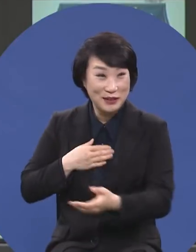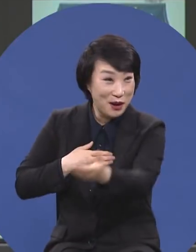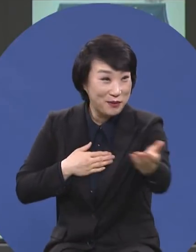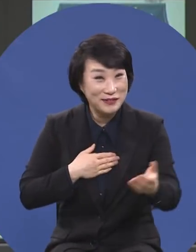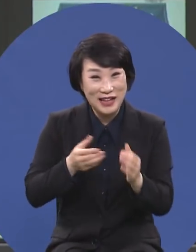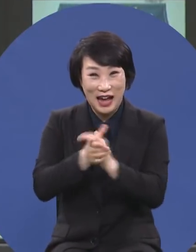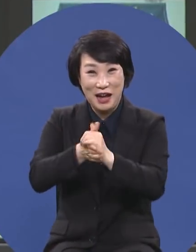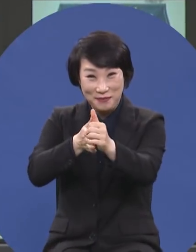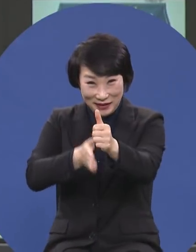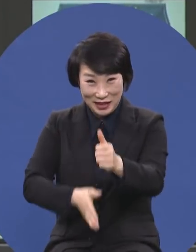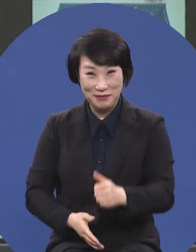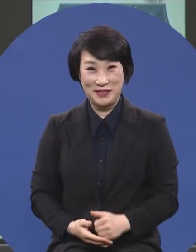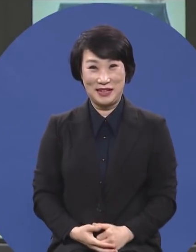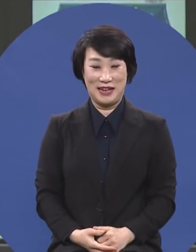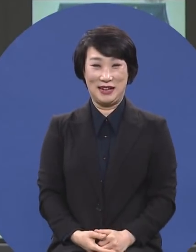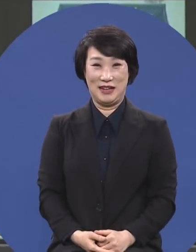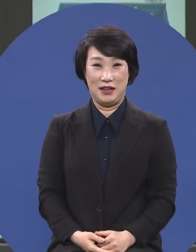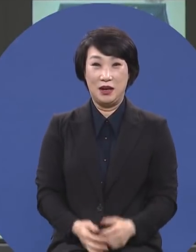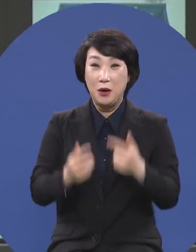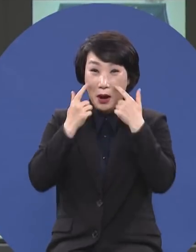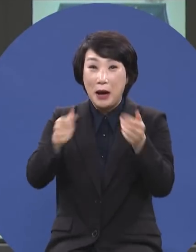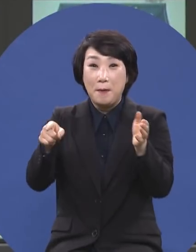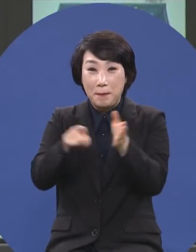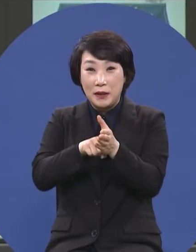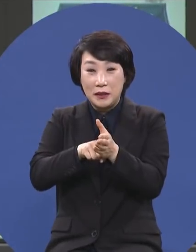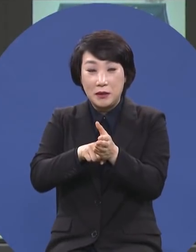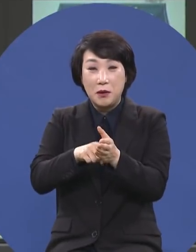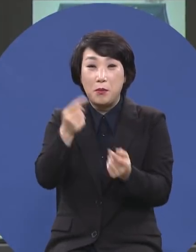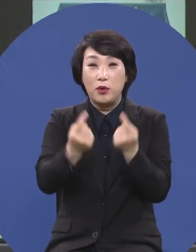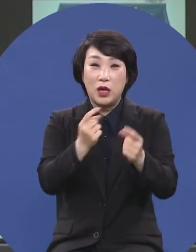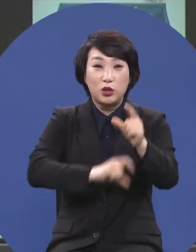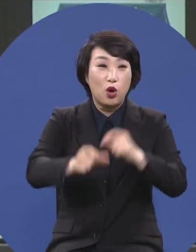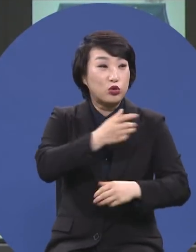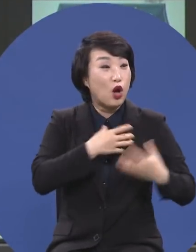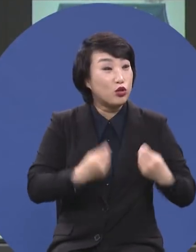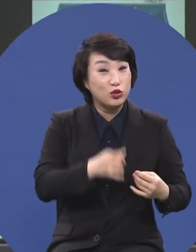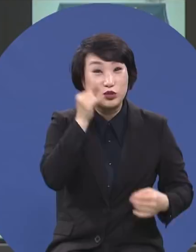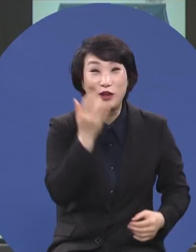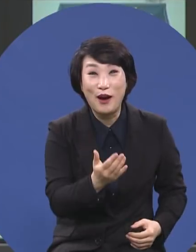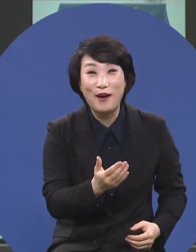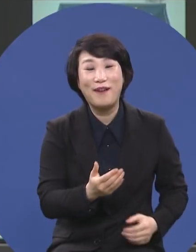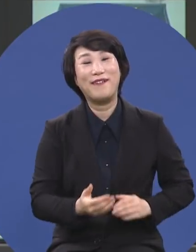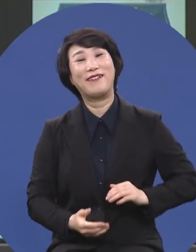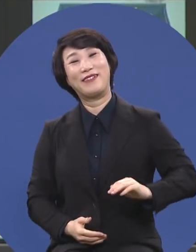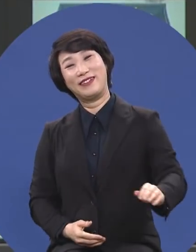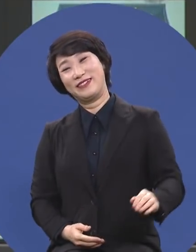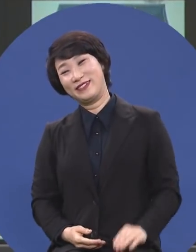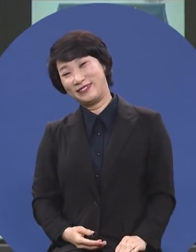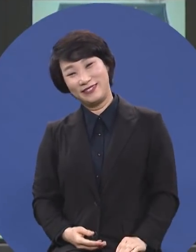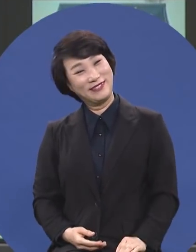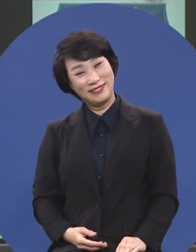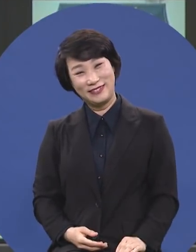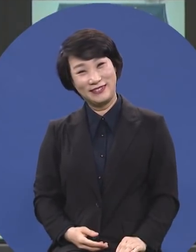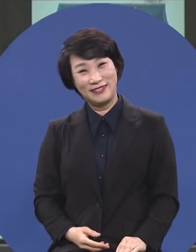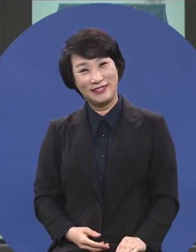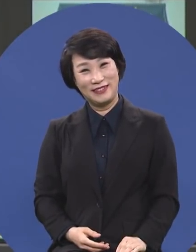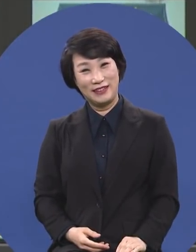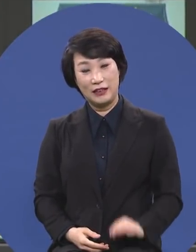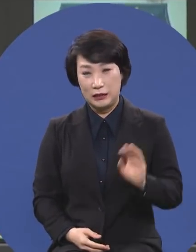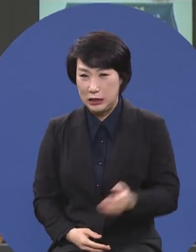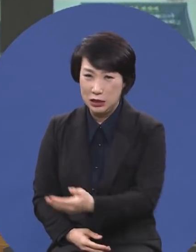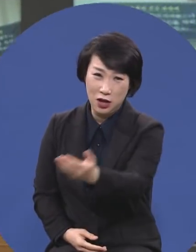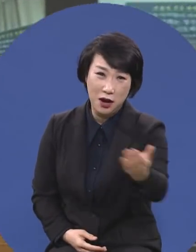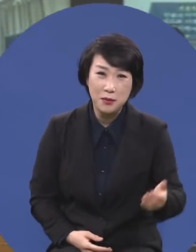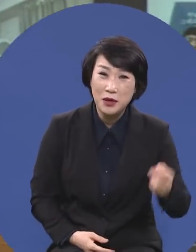아멘 합시다. 확신 있는 믿음보다 자신 있는 게 어디 있느냐 그 말이야. 자신 있는 게. 근데